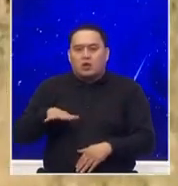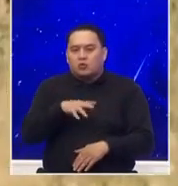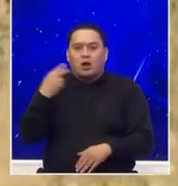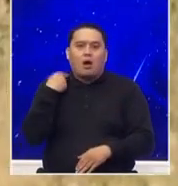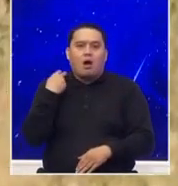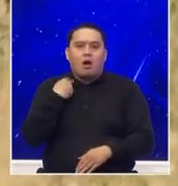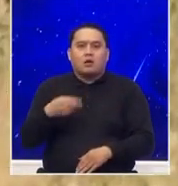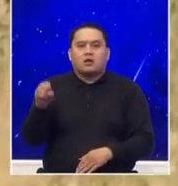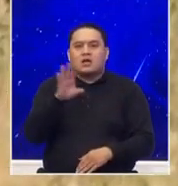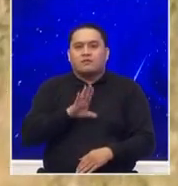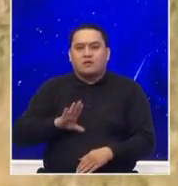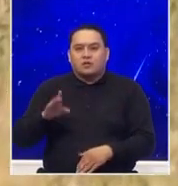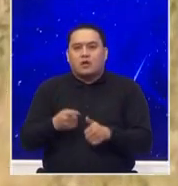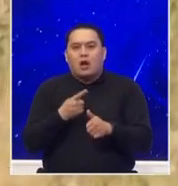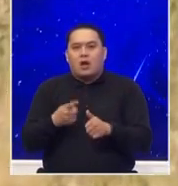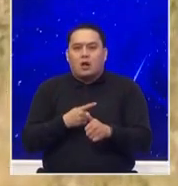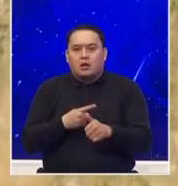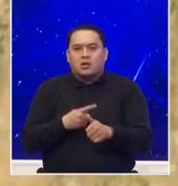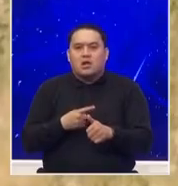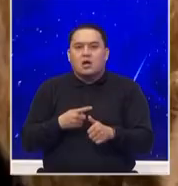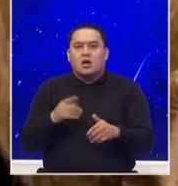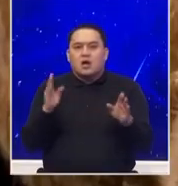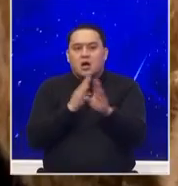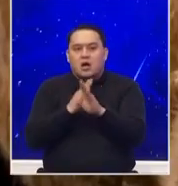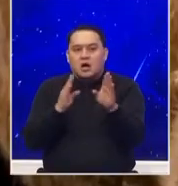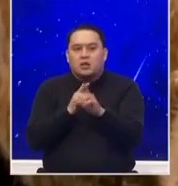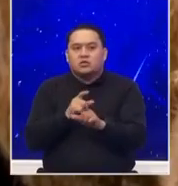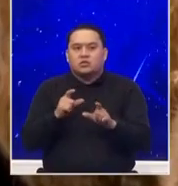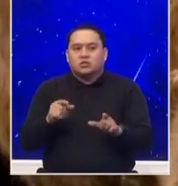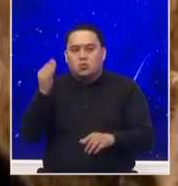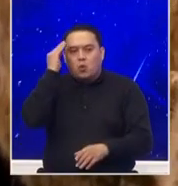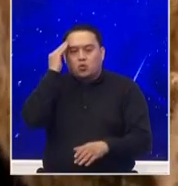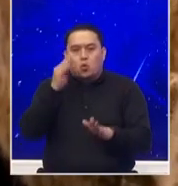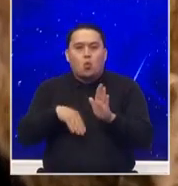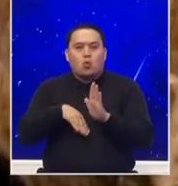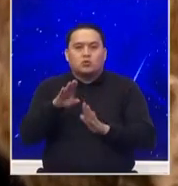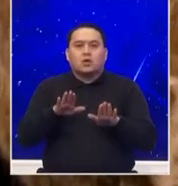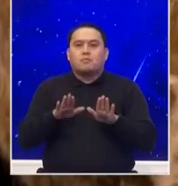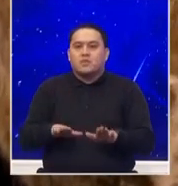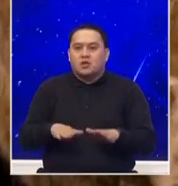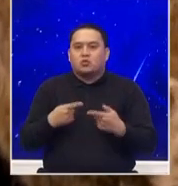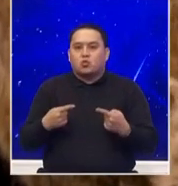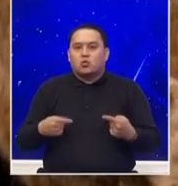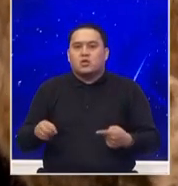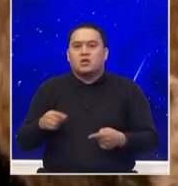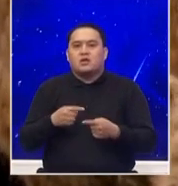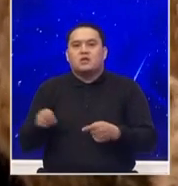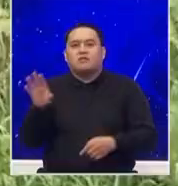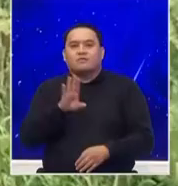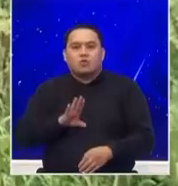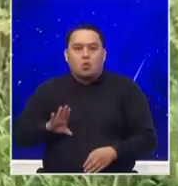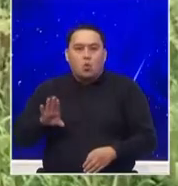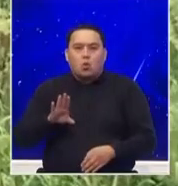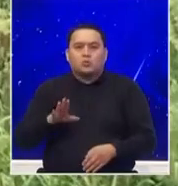королевства. Европейских бизонов называют инженерами экосистемы за их способность улучшать места обитания других видов. В Европе